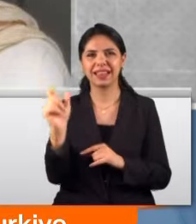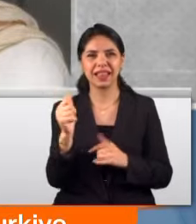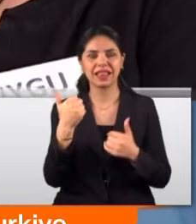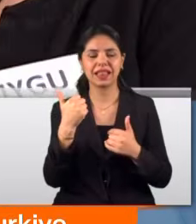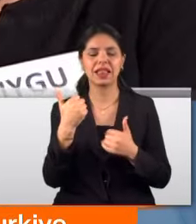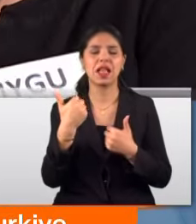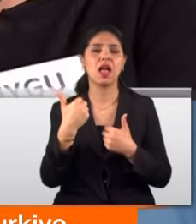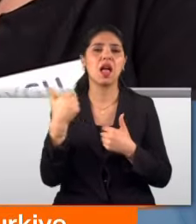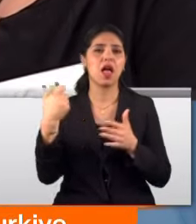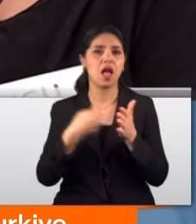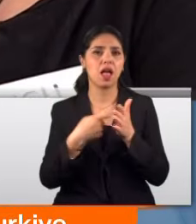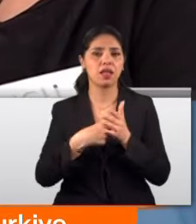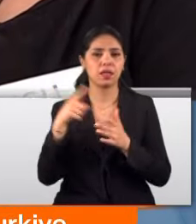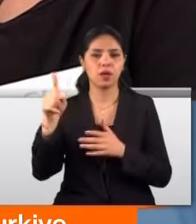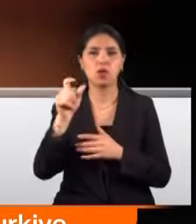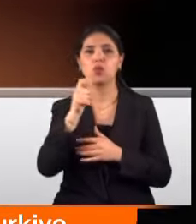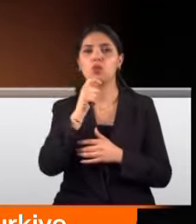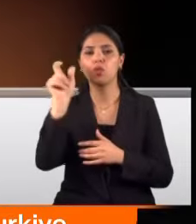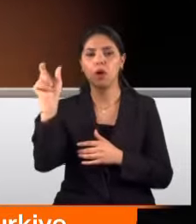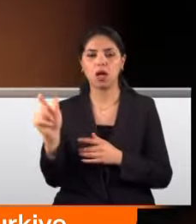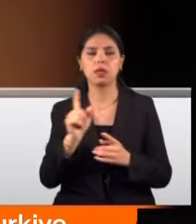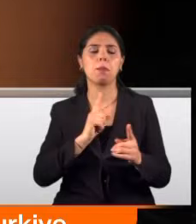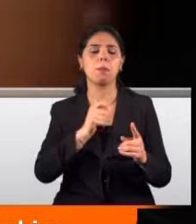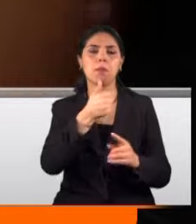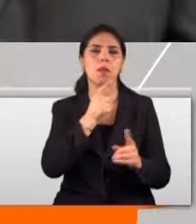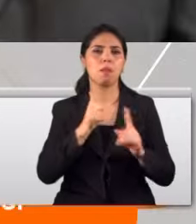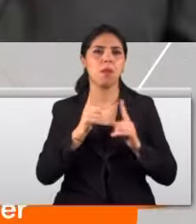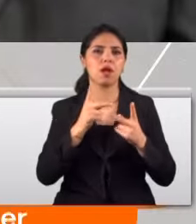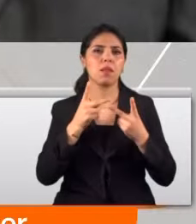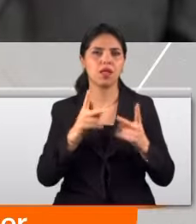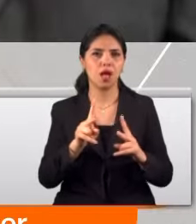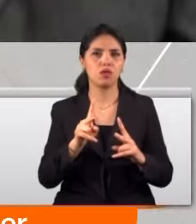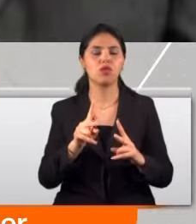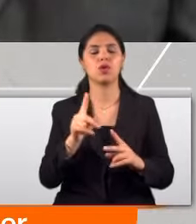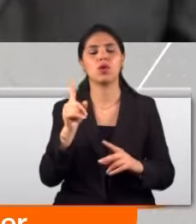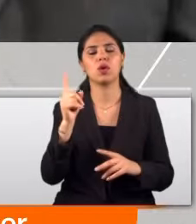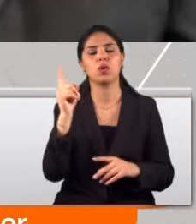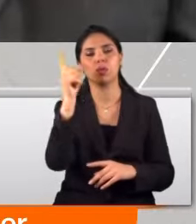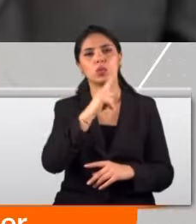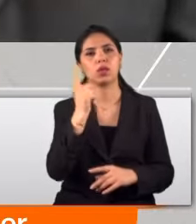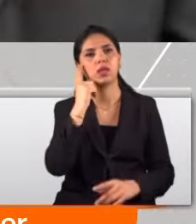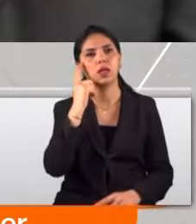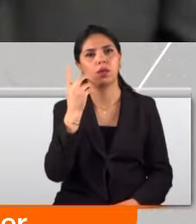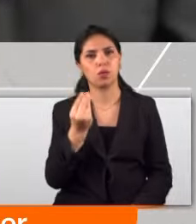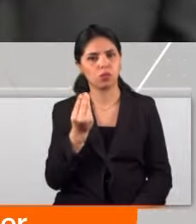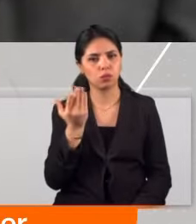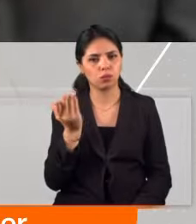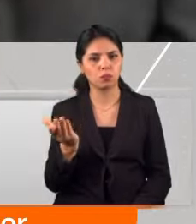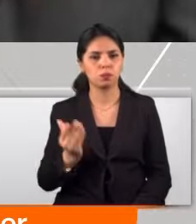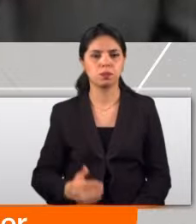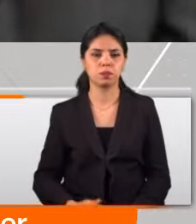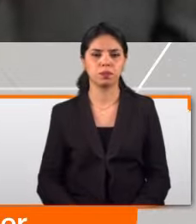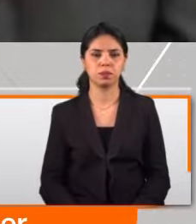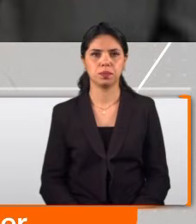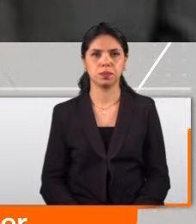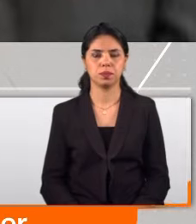usta gazeteci Uğur Dündar'a açtığı babalık davasıyla duyulmuştu. Adli Tıp Kurumu Biyoloji İhtisas Dairesi yani